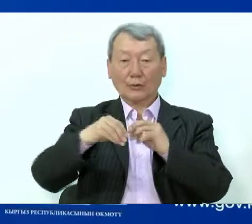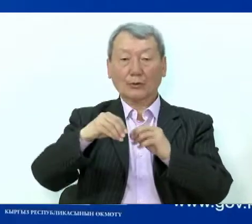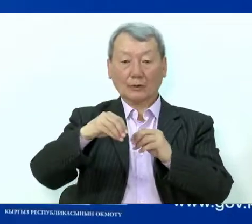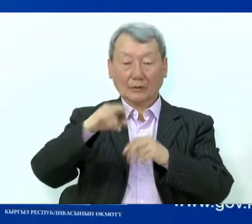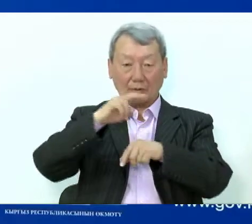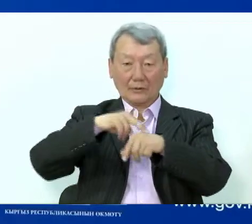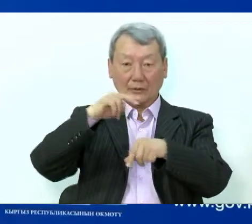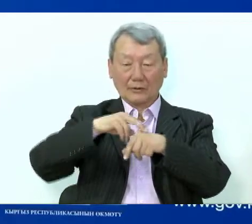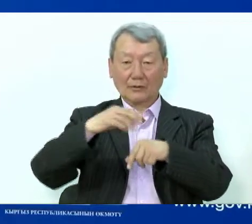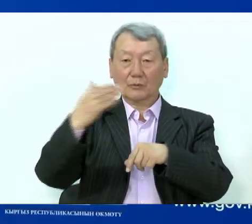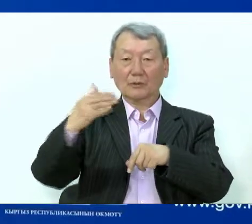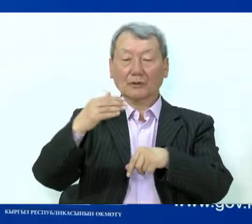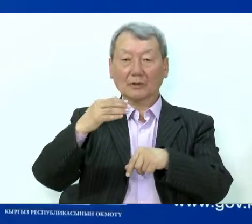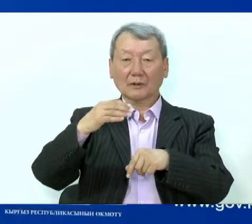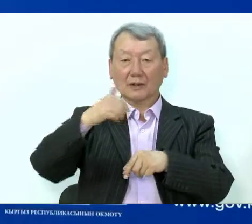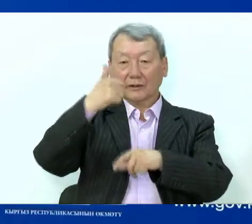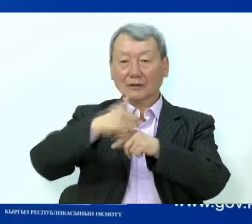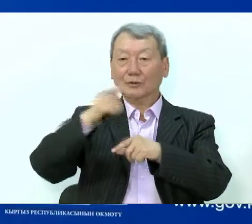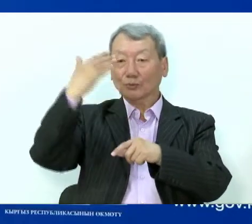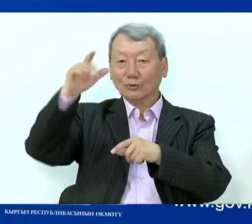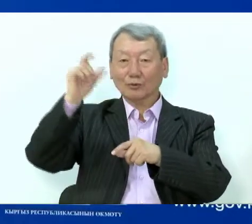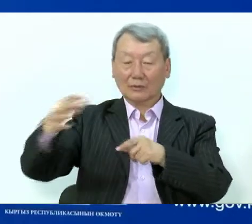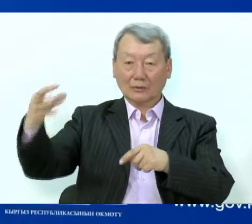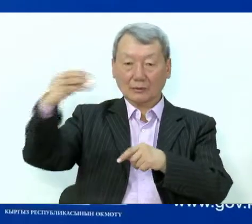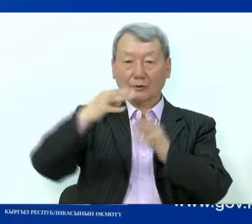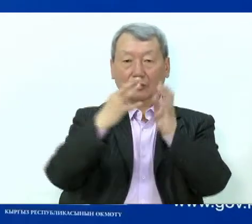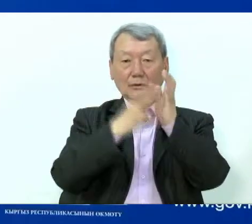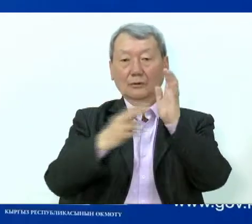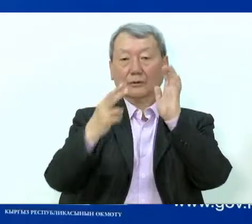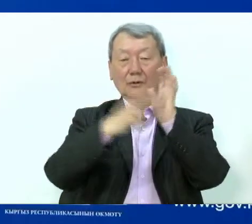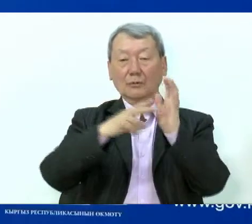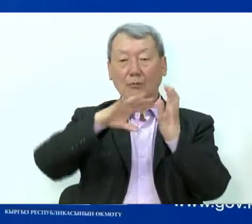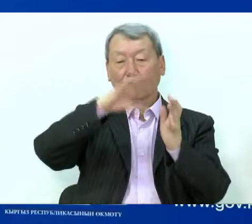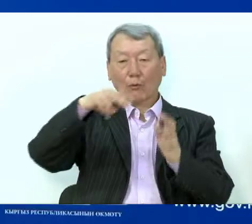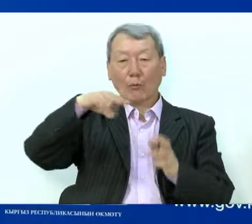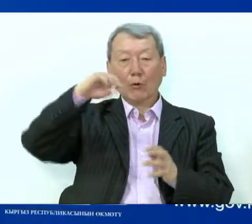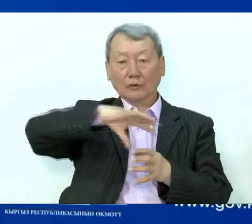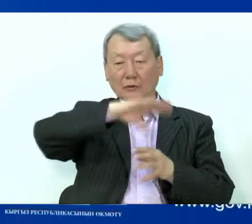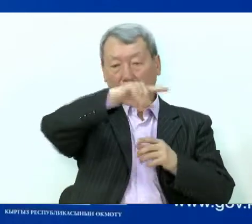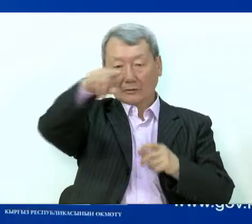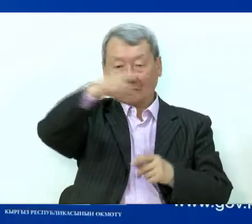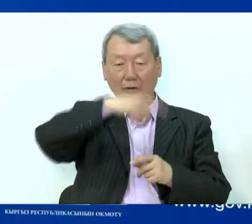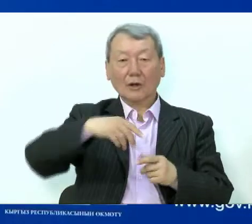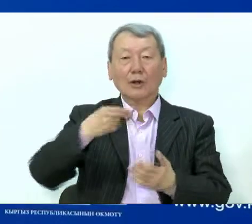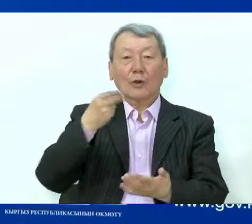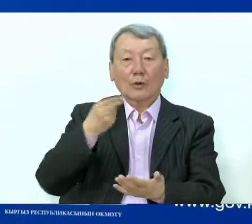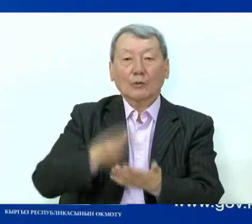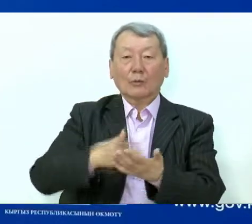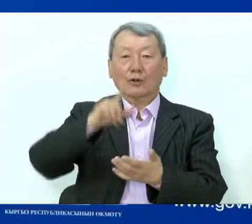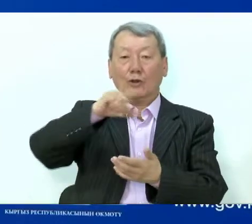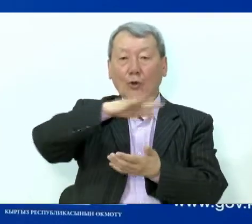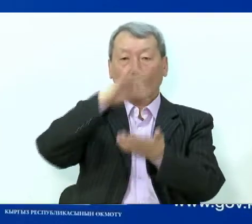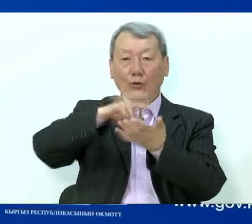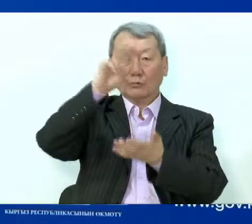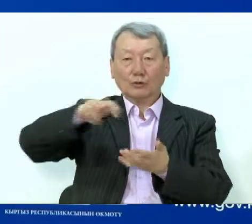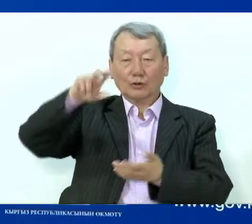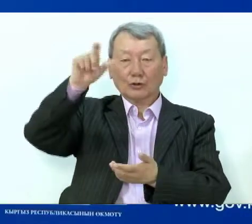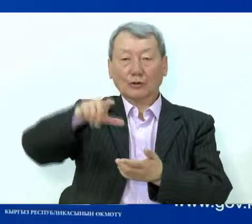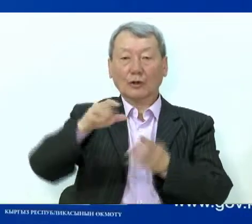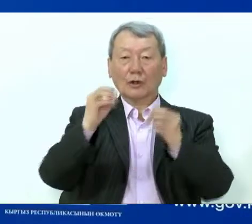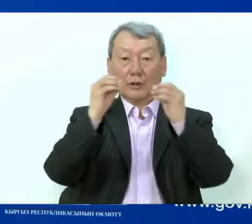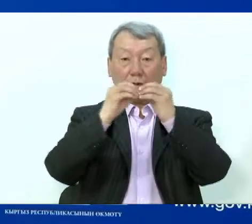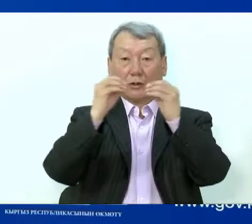иштер башкармагынын боюнча 97 пост. Урматтуу шаардыктар,